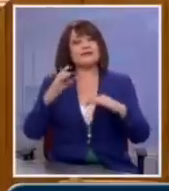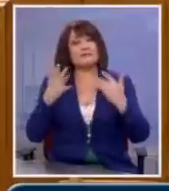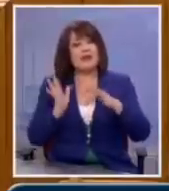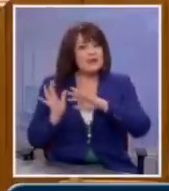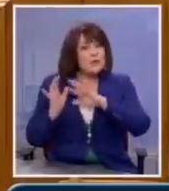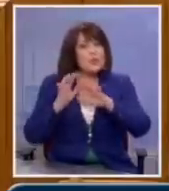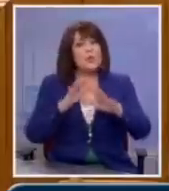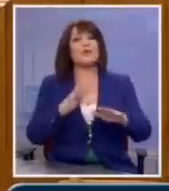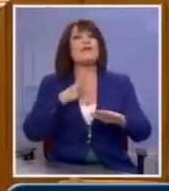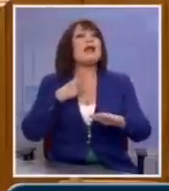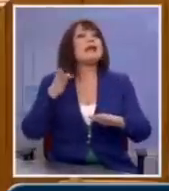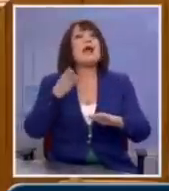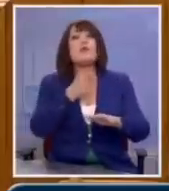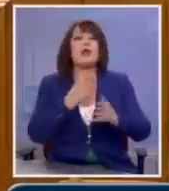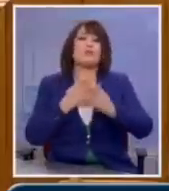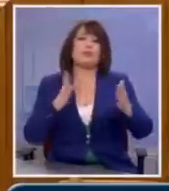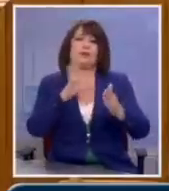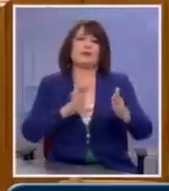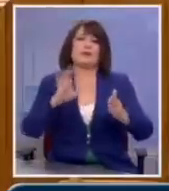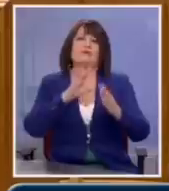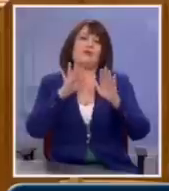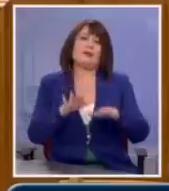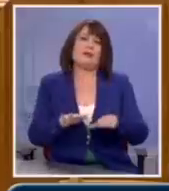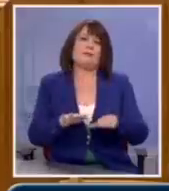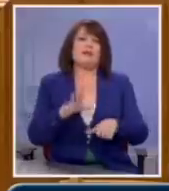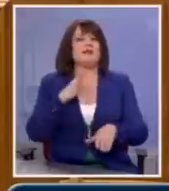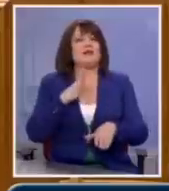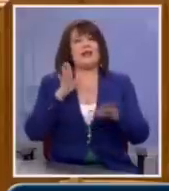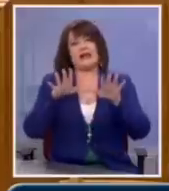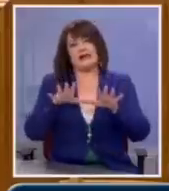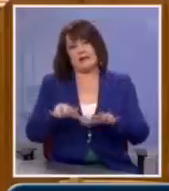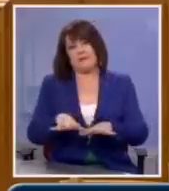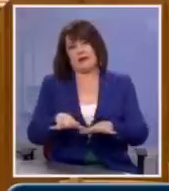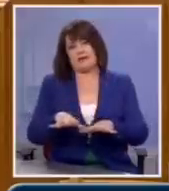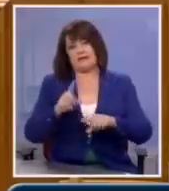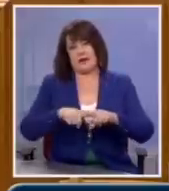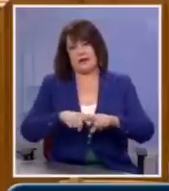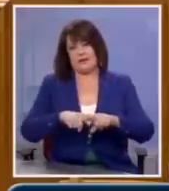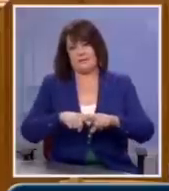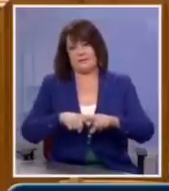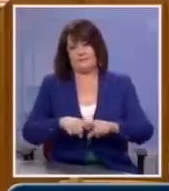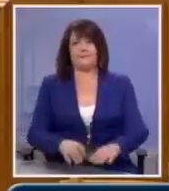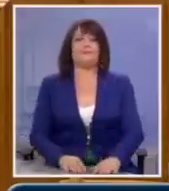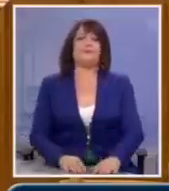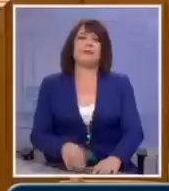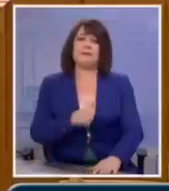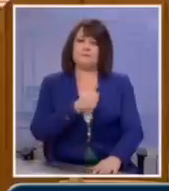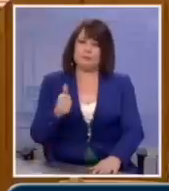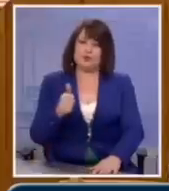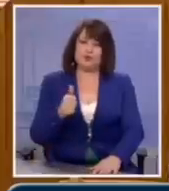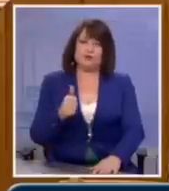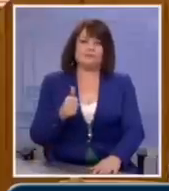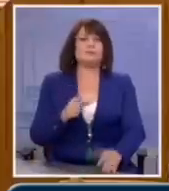αναζητά διέξοδο στη Δυτική Ευρώπη και δεν θέλει να ριζώσει στη χώρα μας. Και μόνο με αυτό